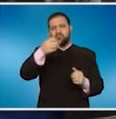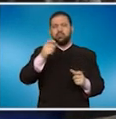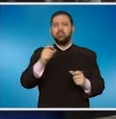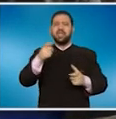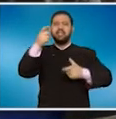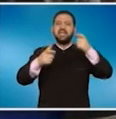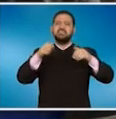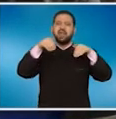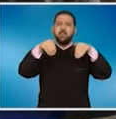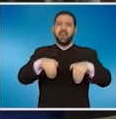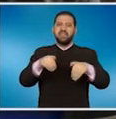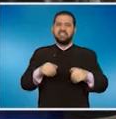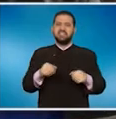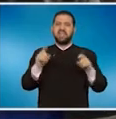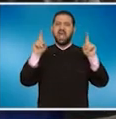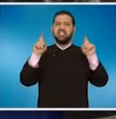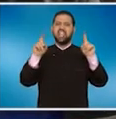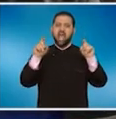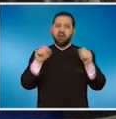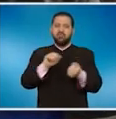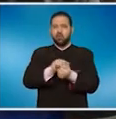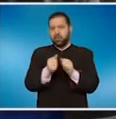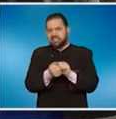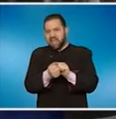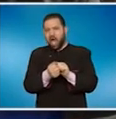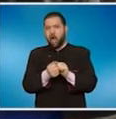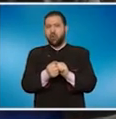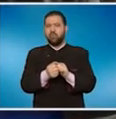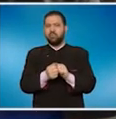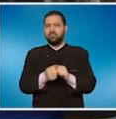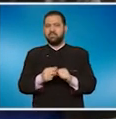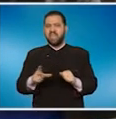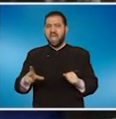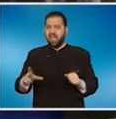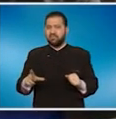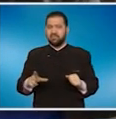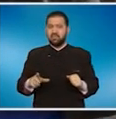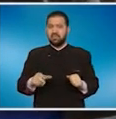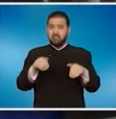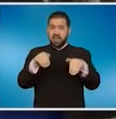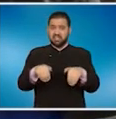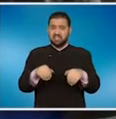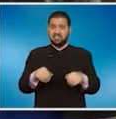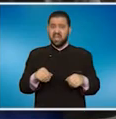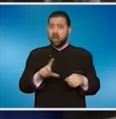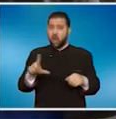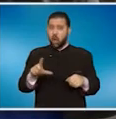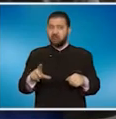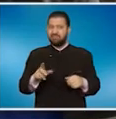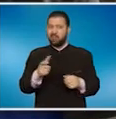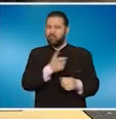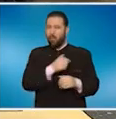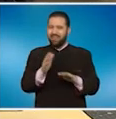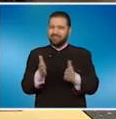despre prezența și diavolului sau despre existența duhurilor rele, poate să